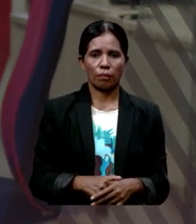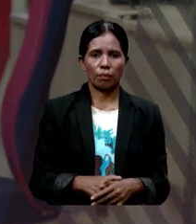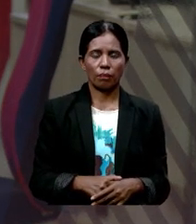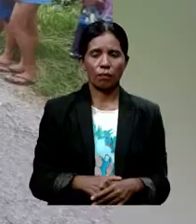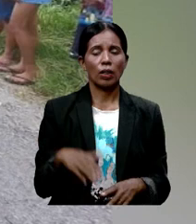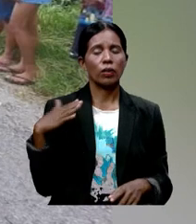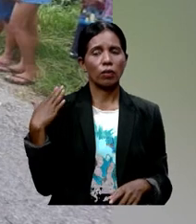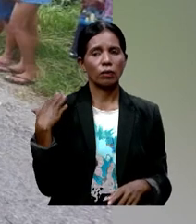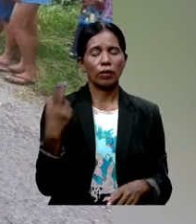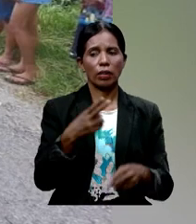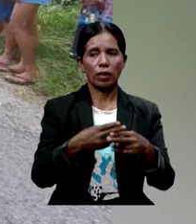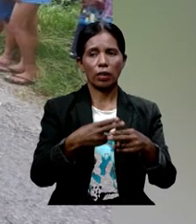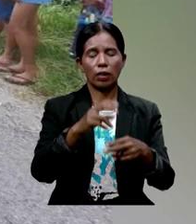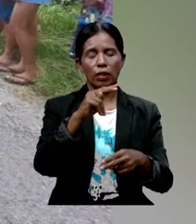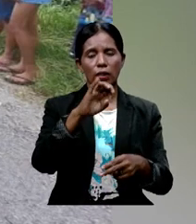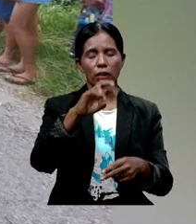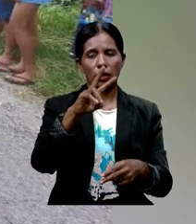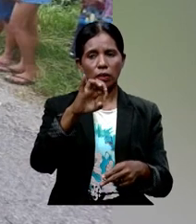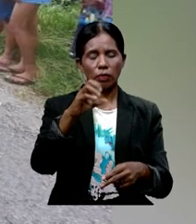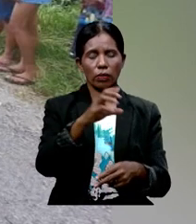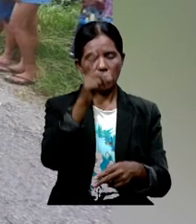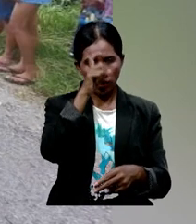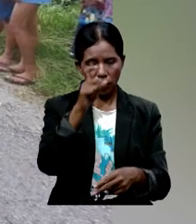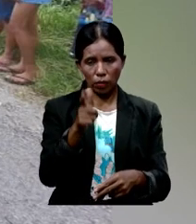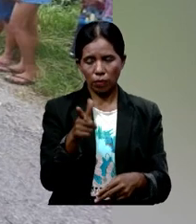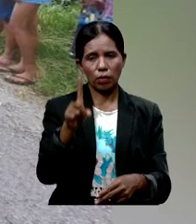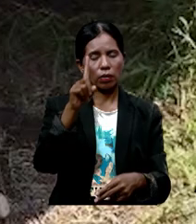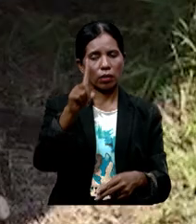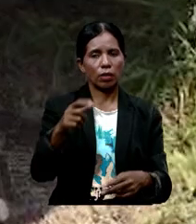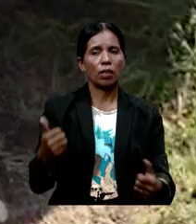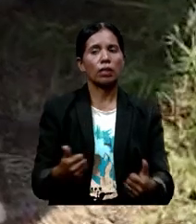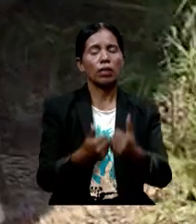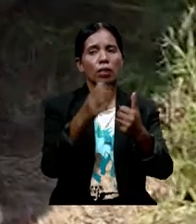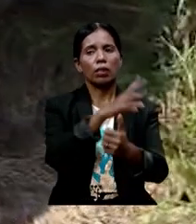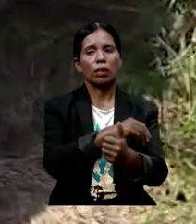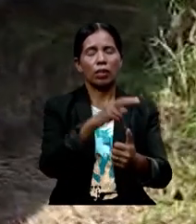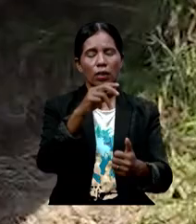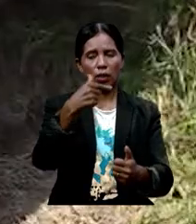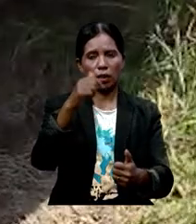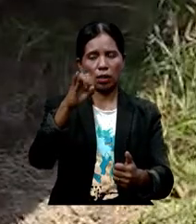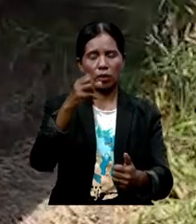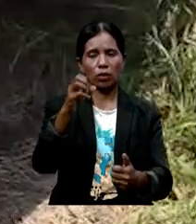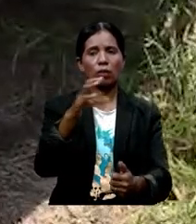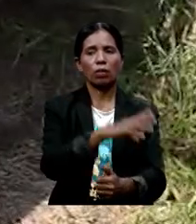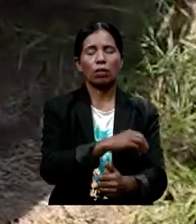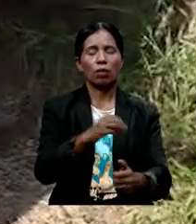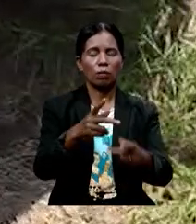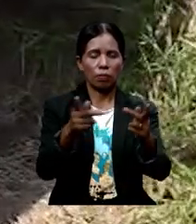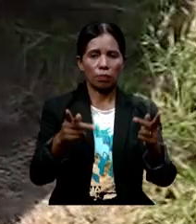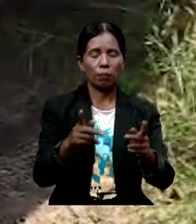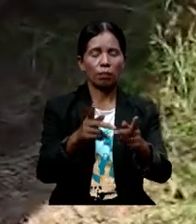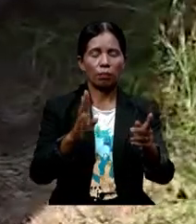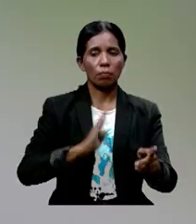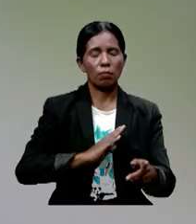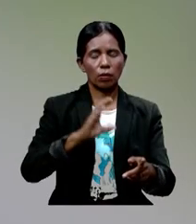Jovem ida honaran Nivio da Costa Fernandes hoida de ronun resingida etan acidente ia area Nagarjo suku Bahu postu Baucau Vila no